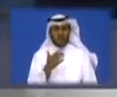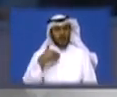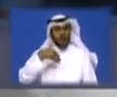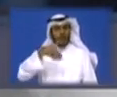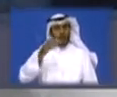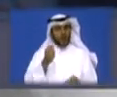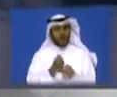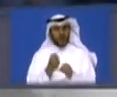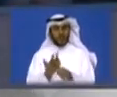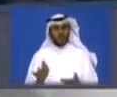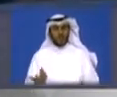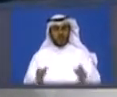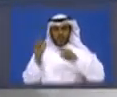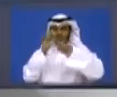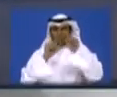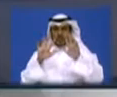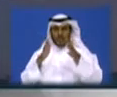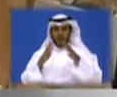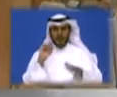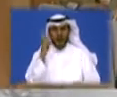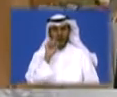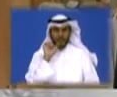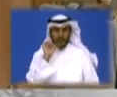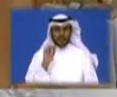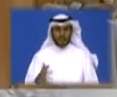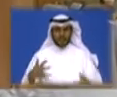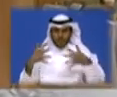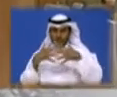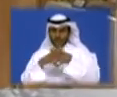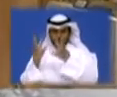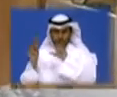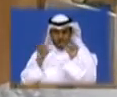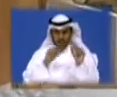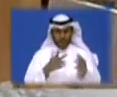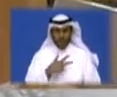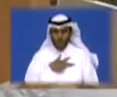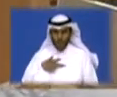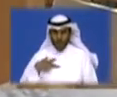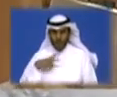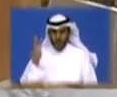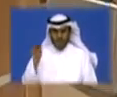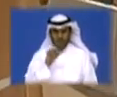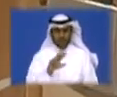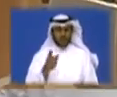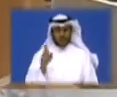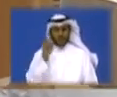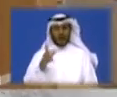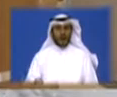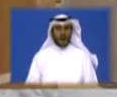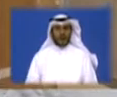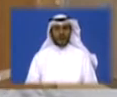ونمو المؤسسات من القطاعين العام والخاص؟ بالتأكيد الحوكمة هي أساس